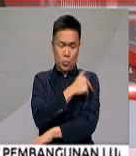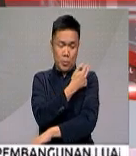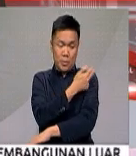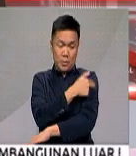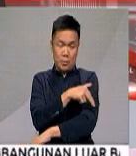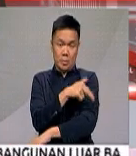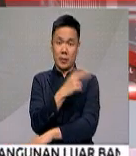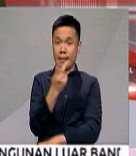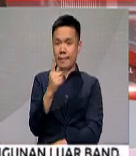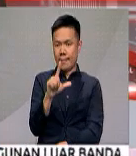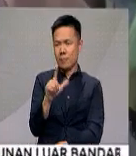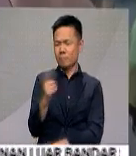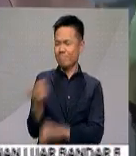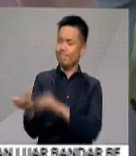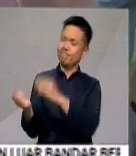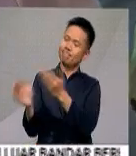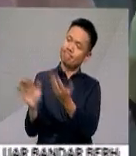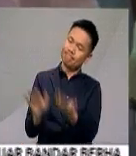Lumpur.